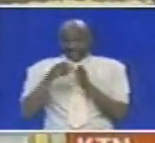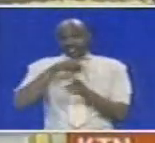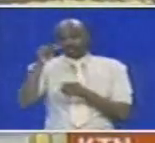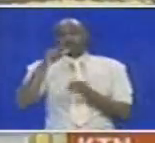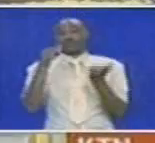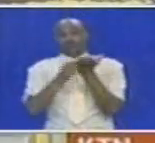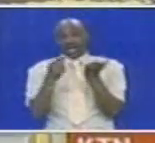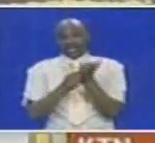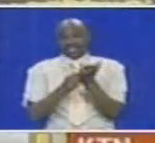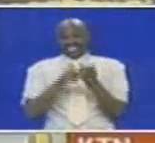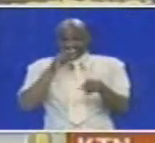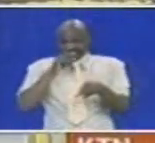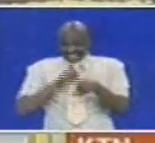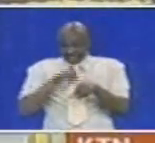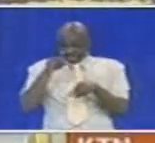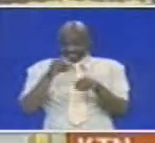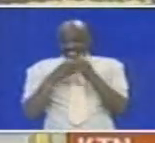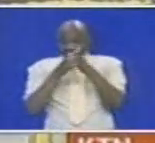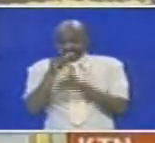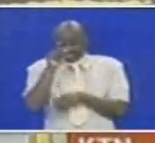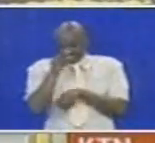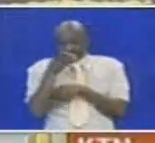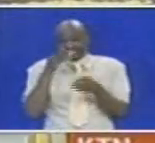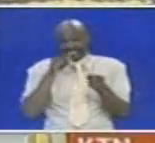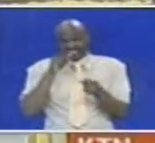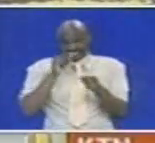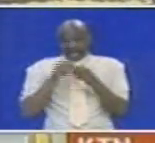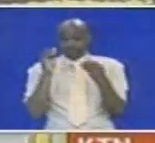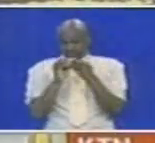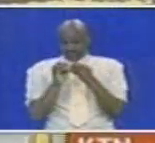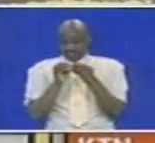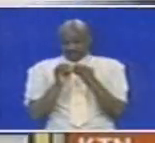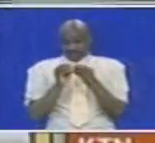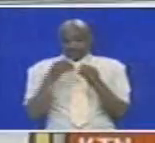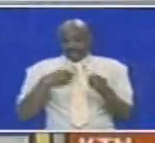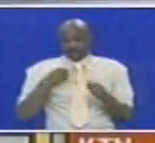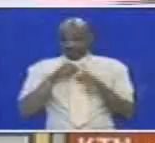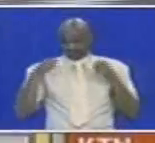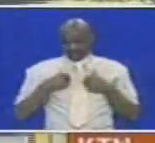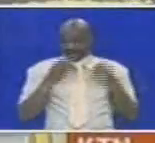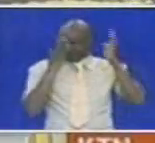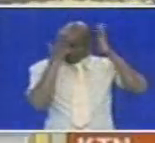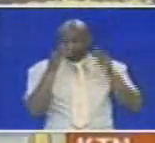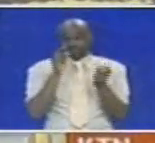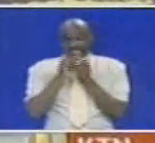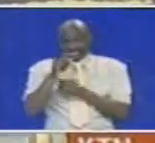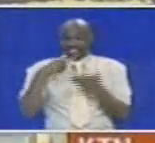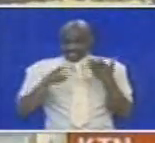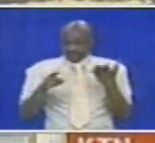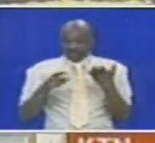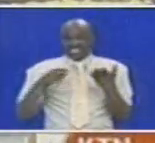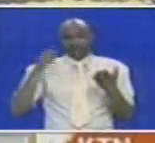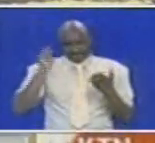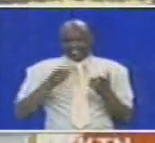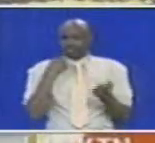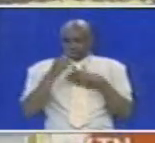Na katika ujumbe waliopewa viongozi hao kwenye kongamano hili la maaskofu humo nchini, wamekumbushwa kwamba amani nchini Sudan sharti